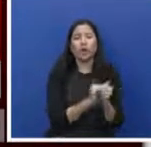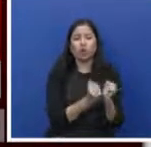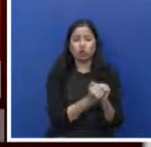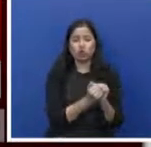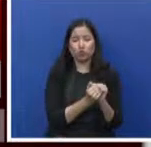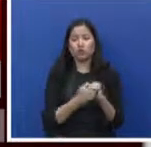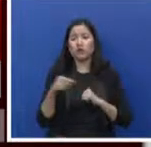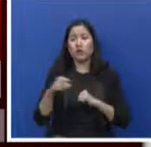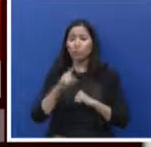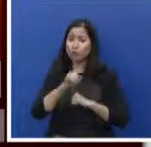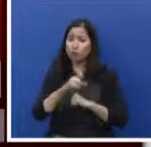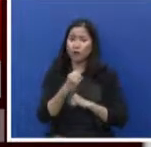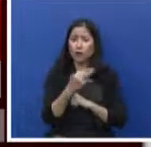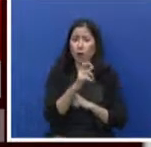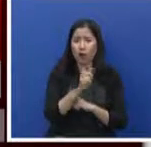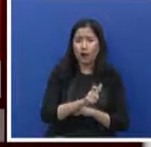memaksimalkan target program ini?